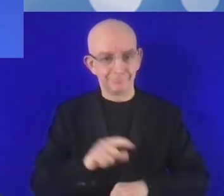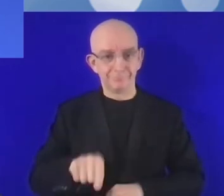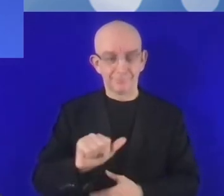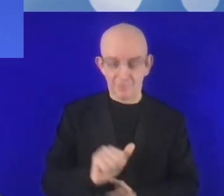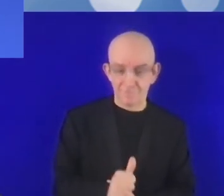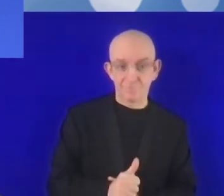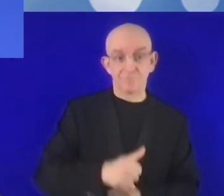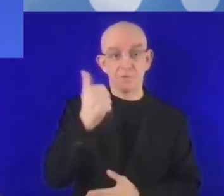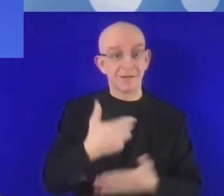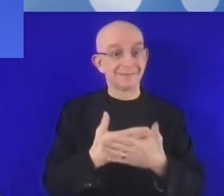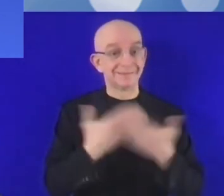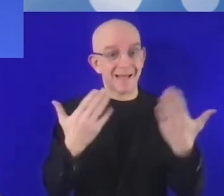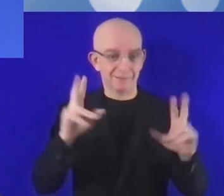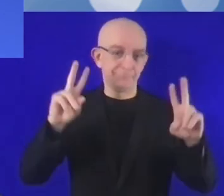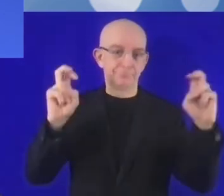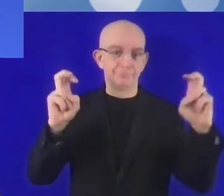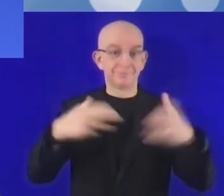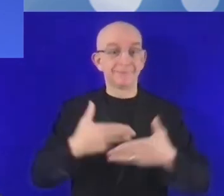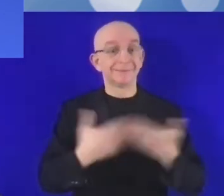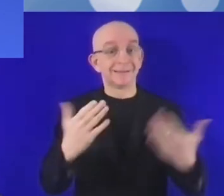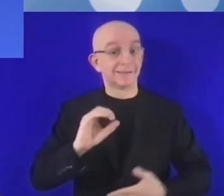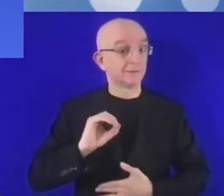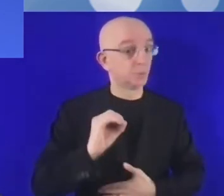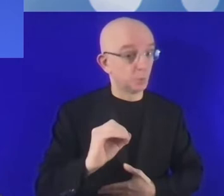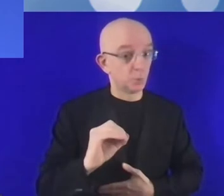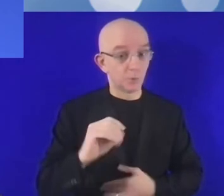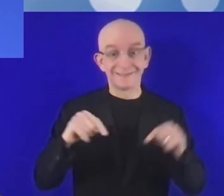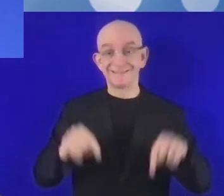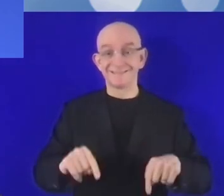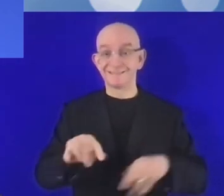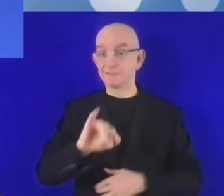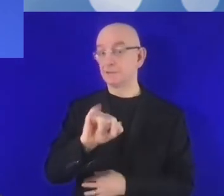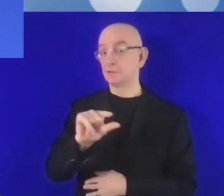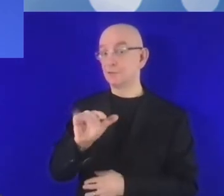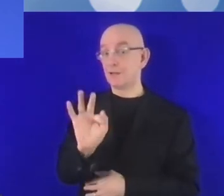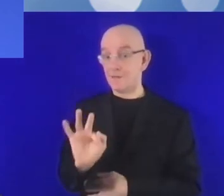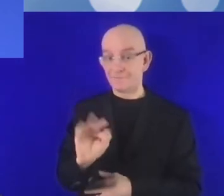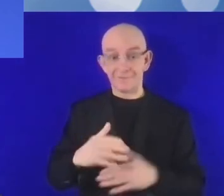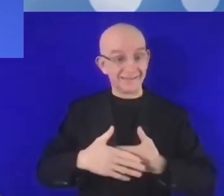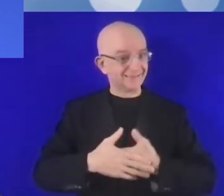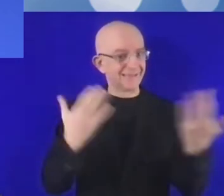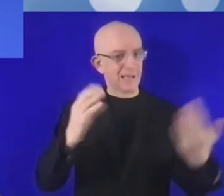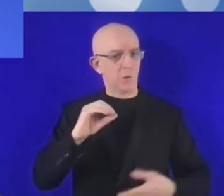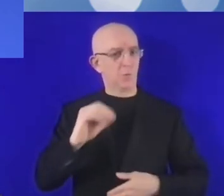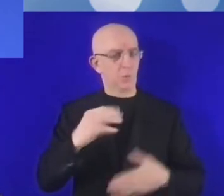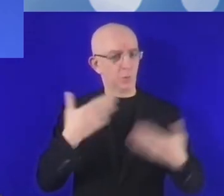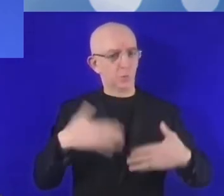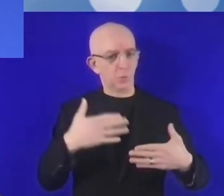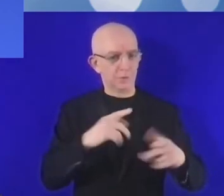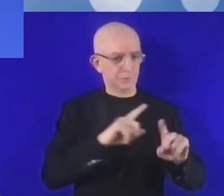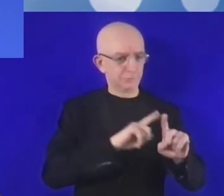d'organisés. Nous allons discuter des sujets les plus importants, des défis qui nous attendent dans ce monde de plus en plus